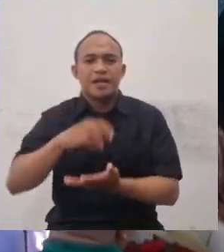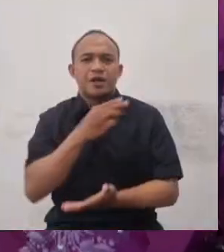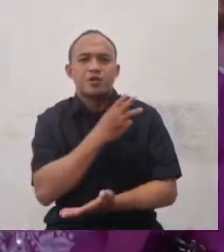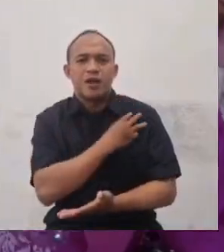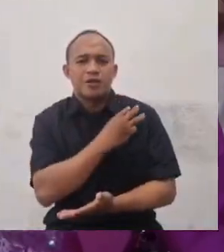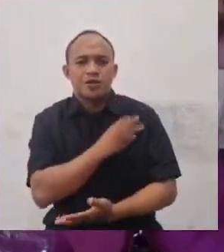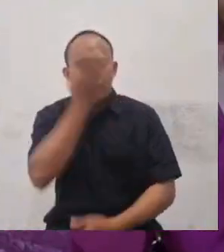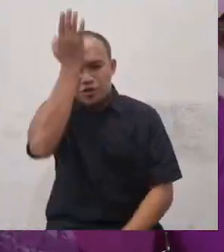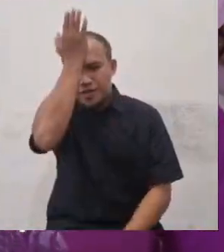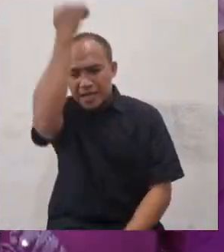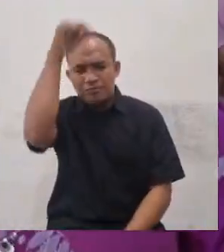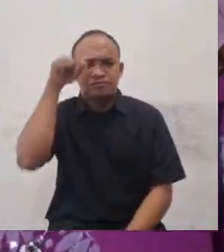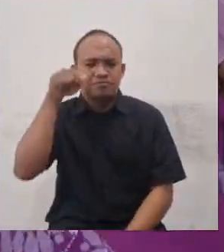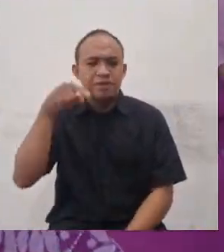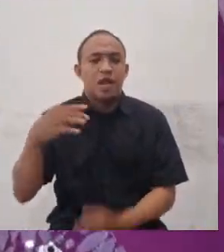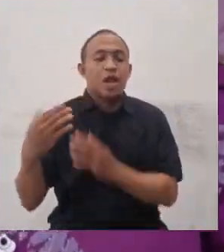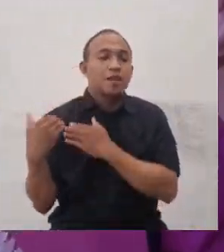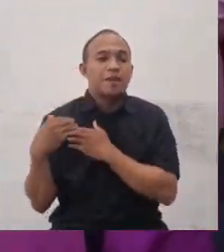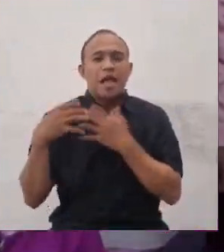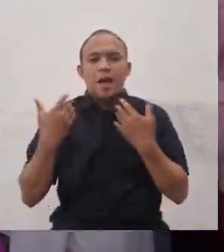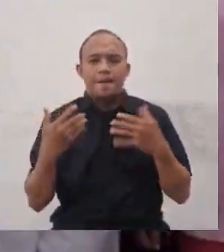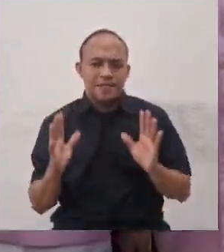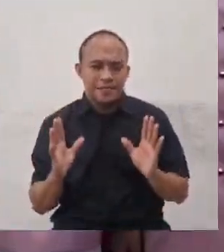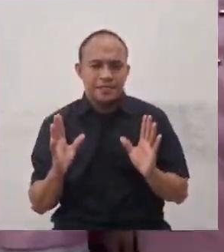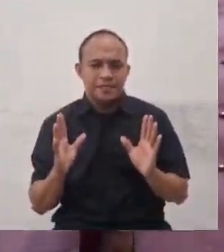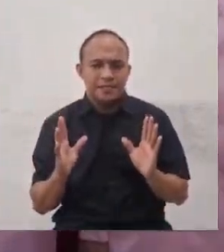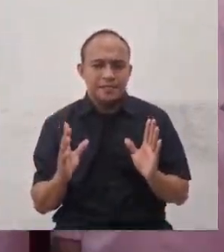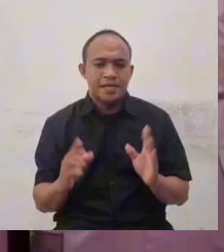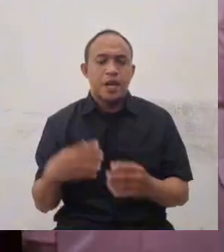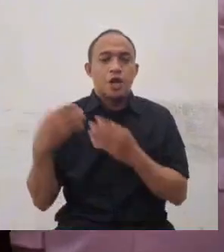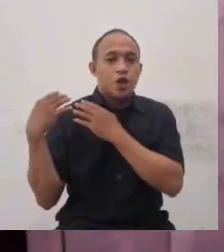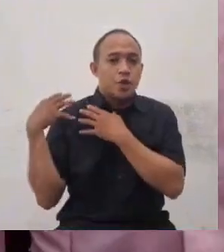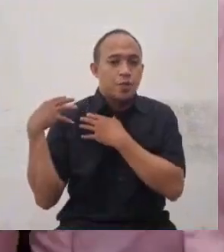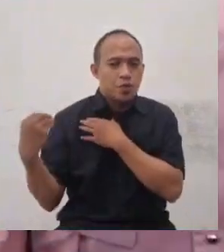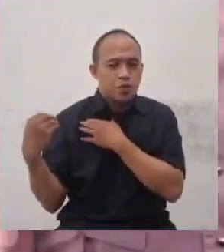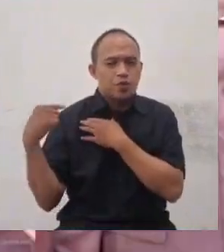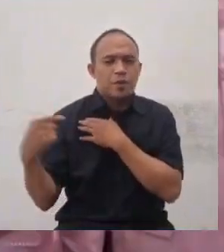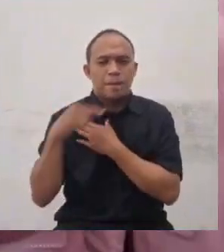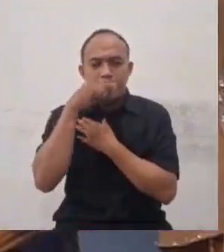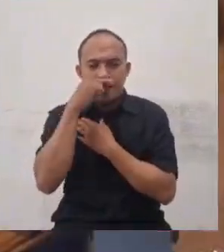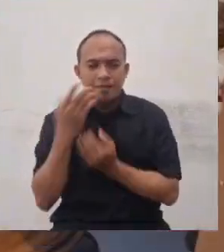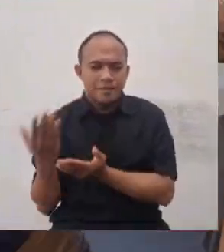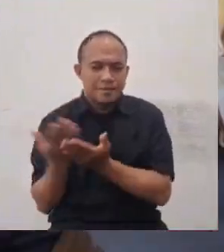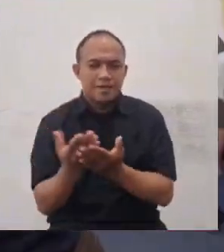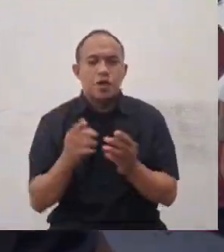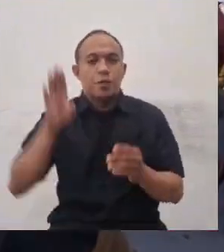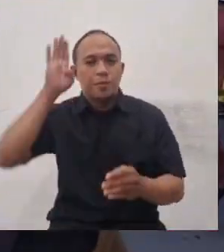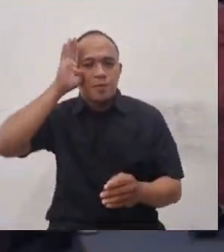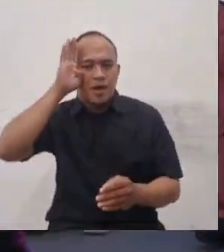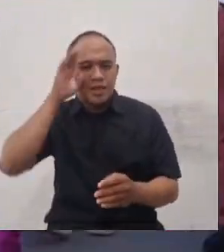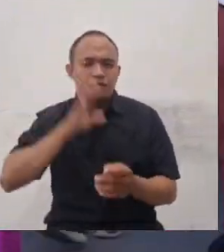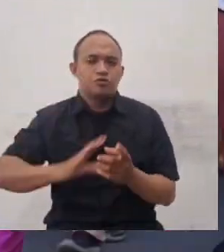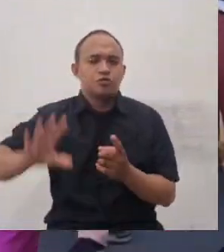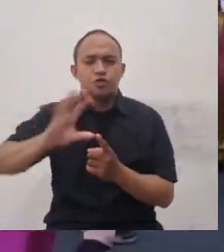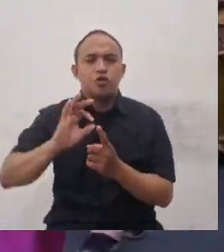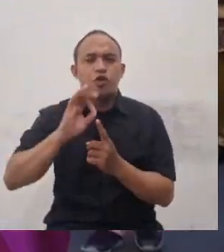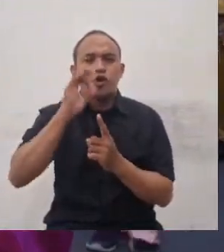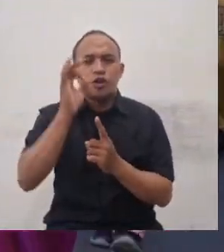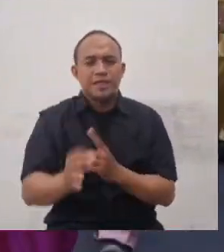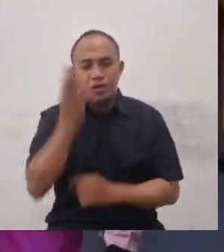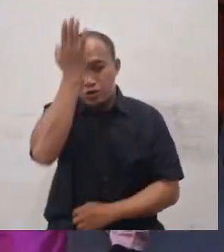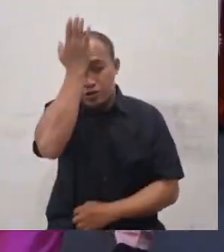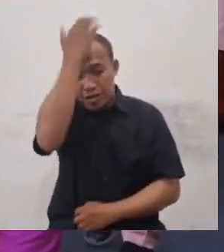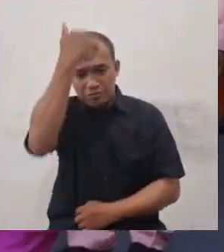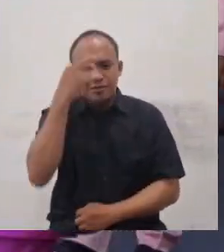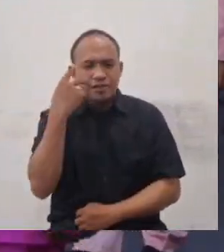kota Gorontalo dengan diantarkan oleh pejabat gubernur Rudi, para bupati, sekda kota Gorontalo,